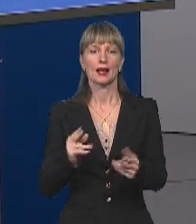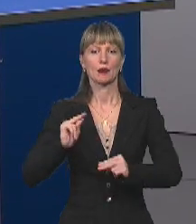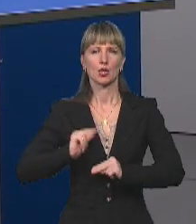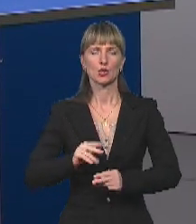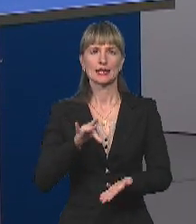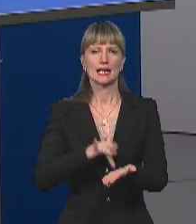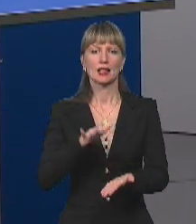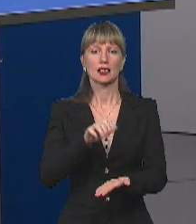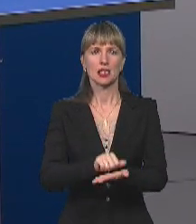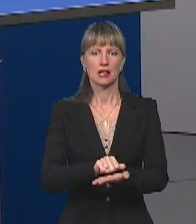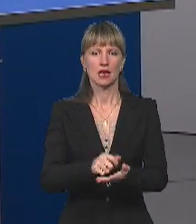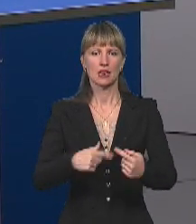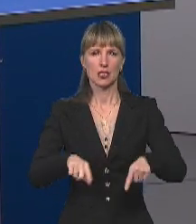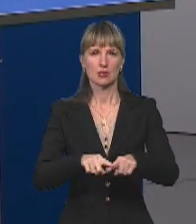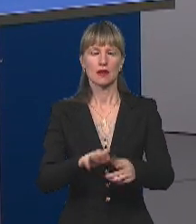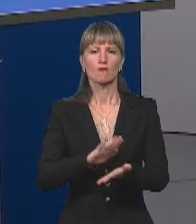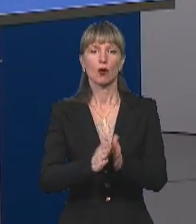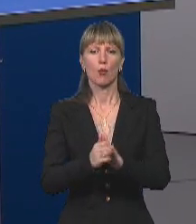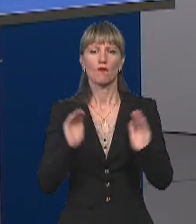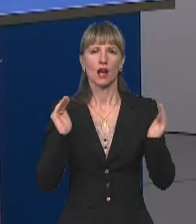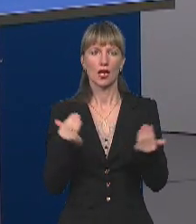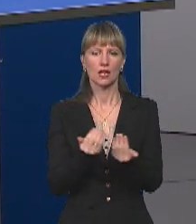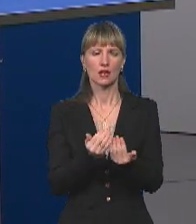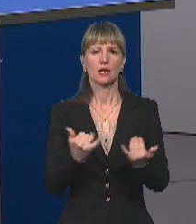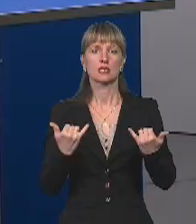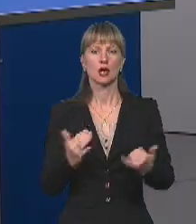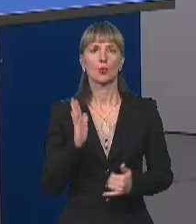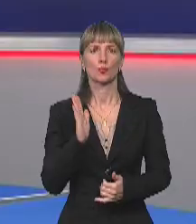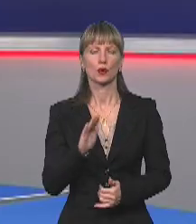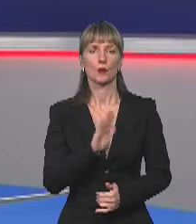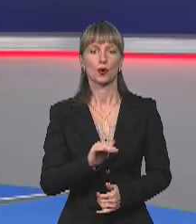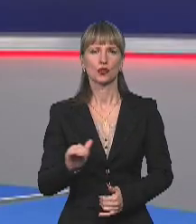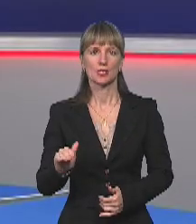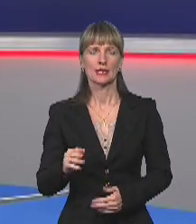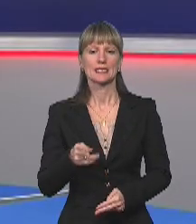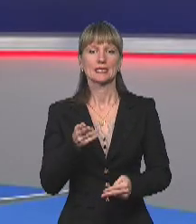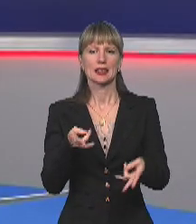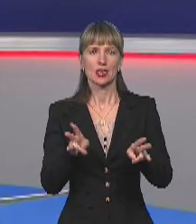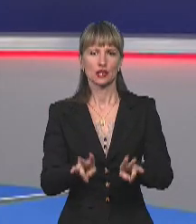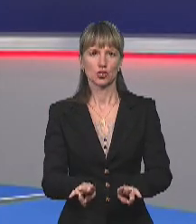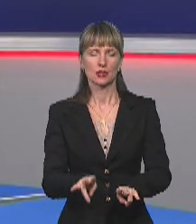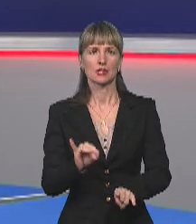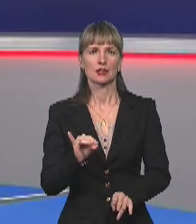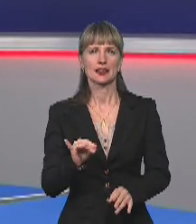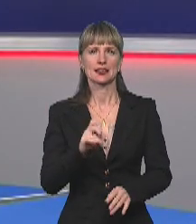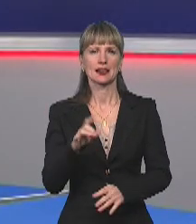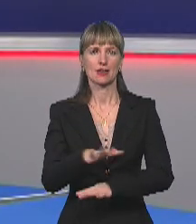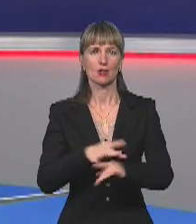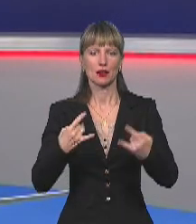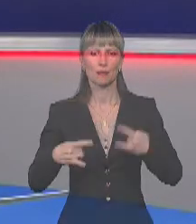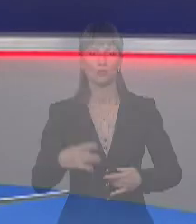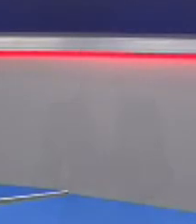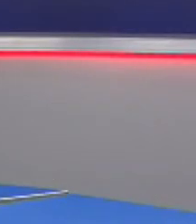працюють центри зайнятості в умовах карантину. Наразі будемо прощатися, залишайтеся із Суспільним.